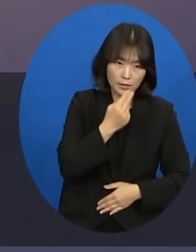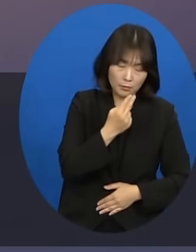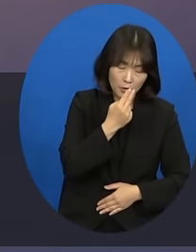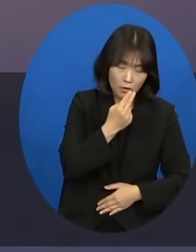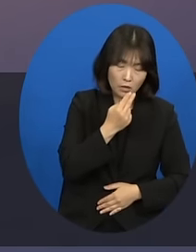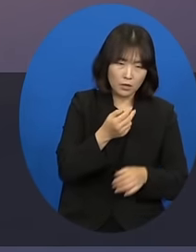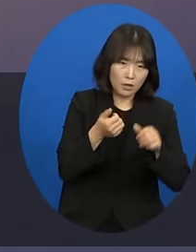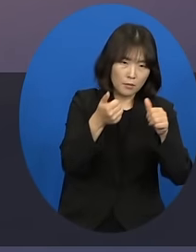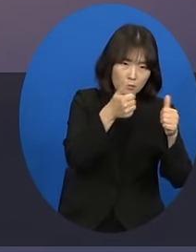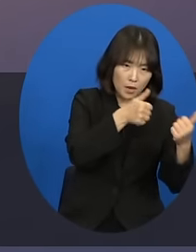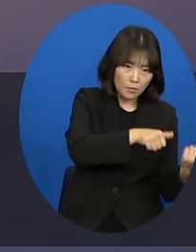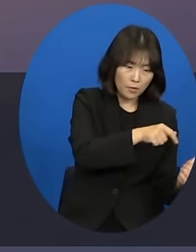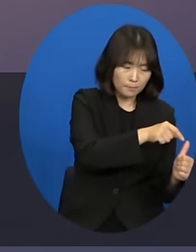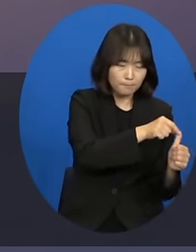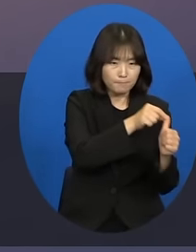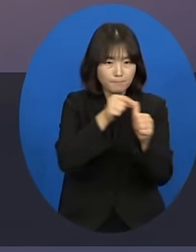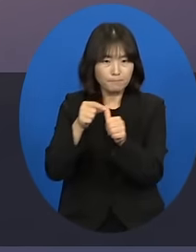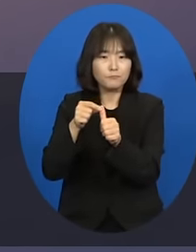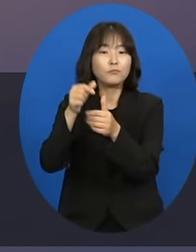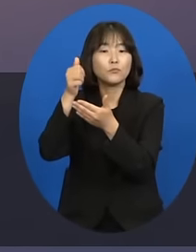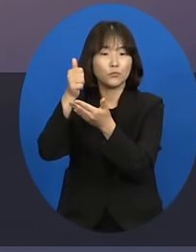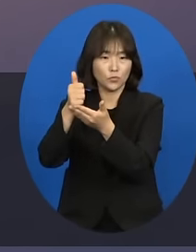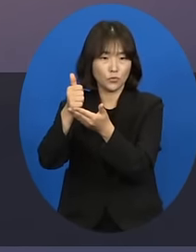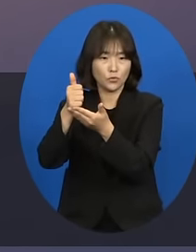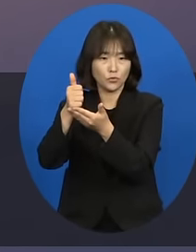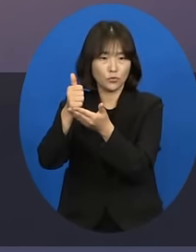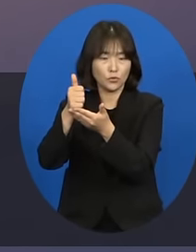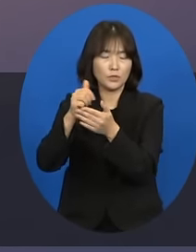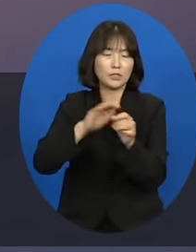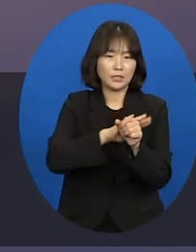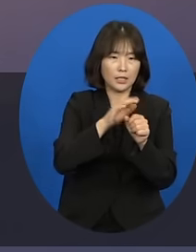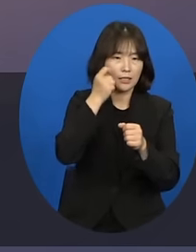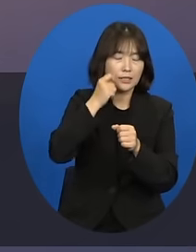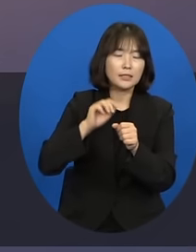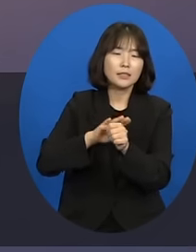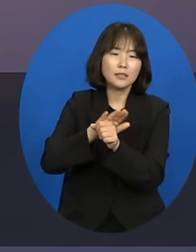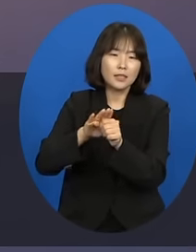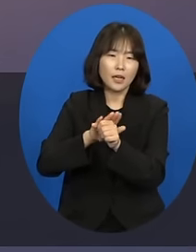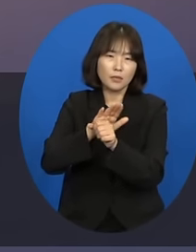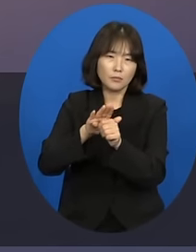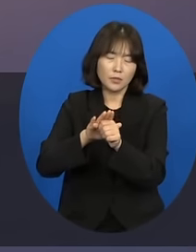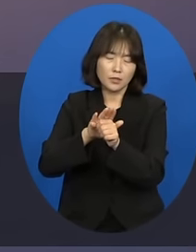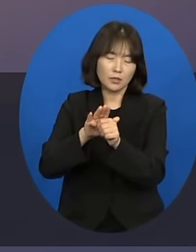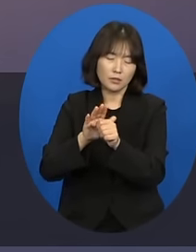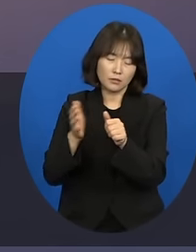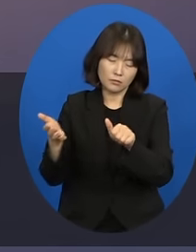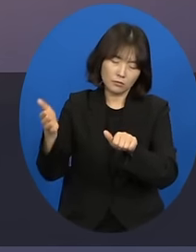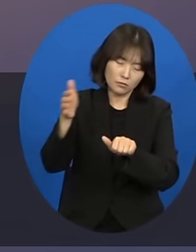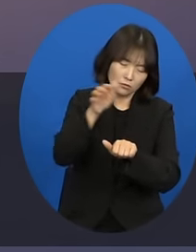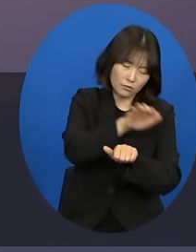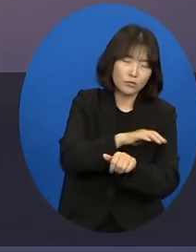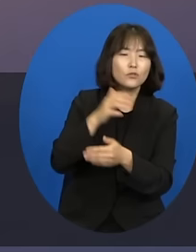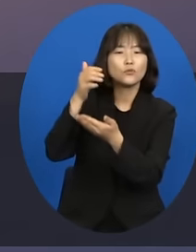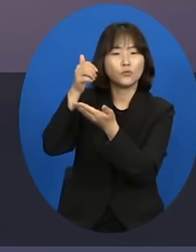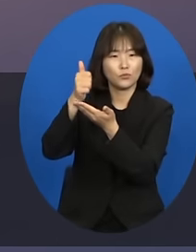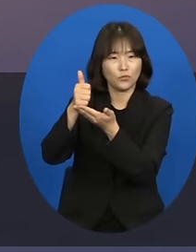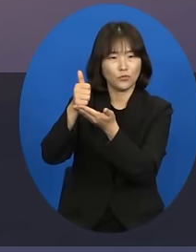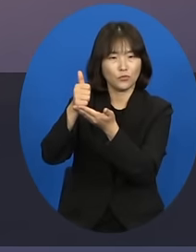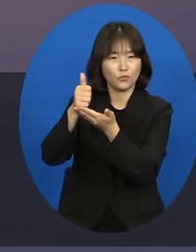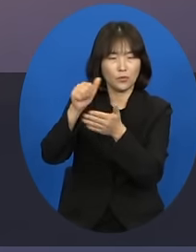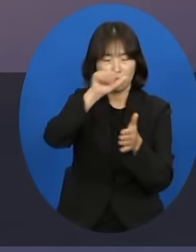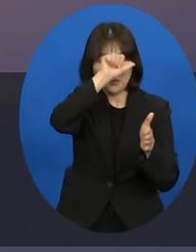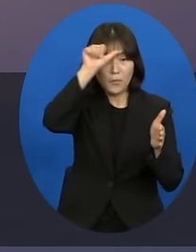생명을 파멸해서 속량해 주시는 분, 사랑과 자비로 단장하여 주시는 분,